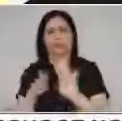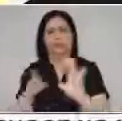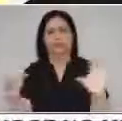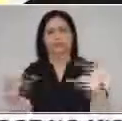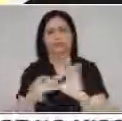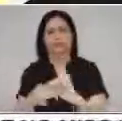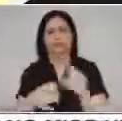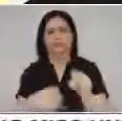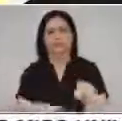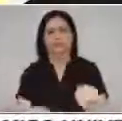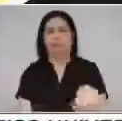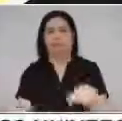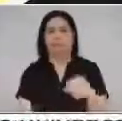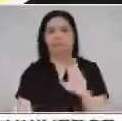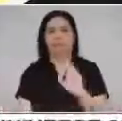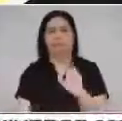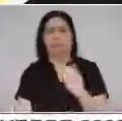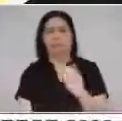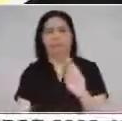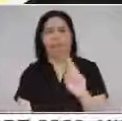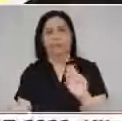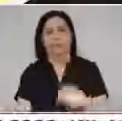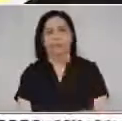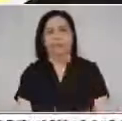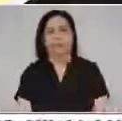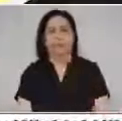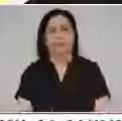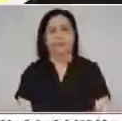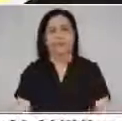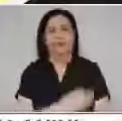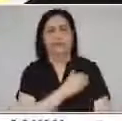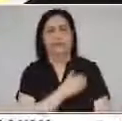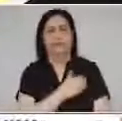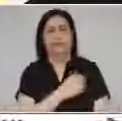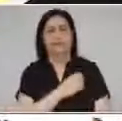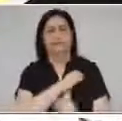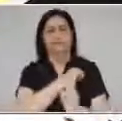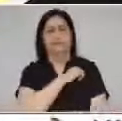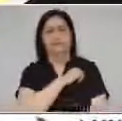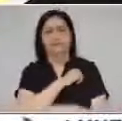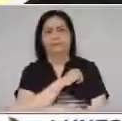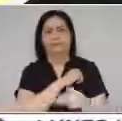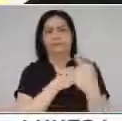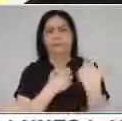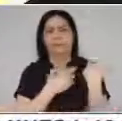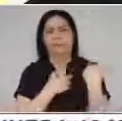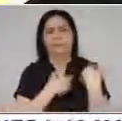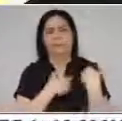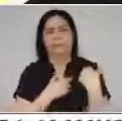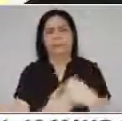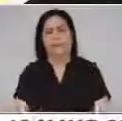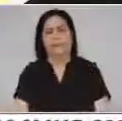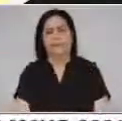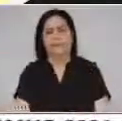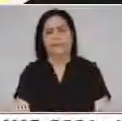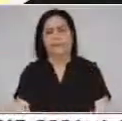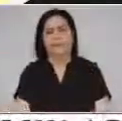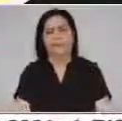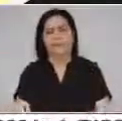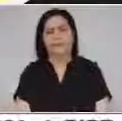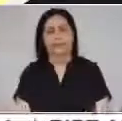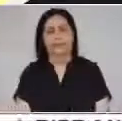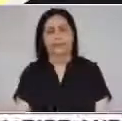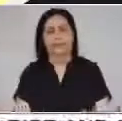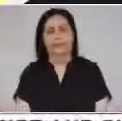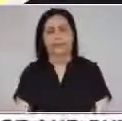isang lugar at hindi na po nakokontrol yung dami o nagkakadikit-dikit na sila? Kaya nga, Joe, kung natatandaan mo, na bastikos